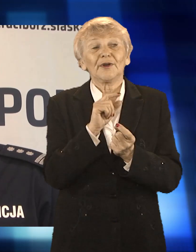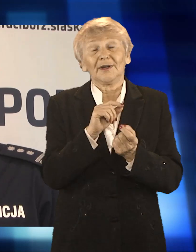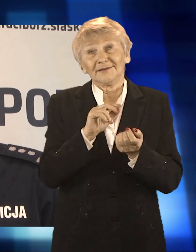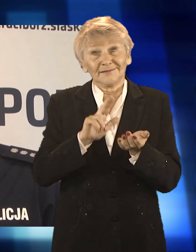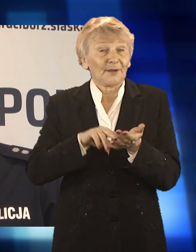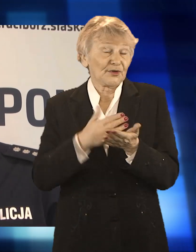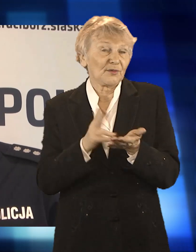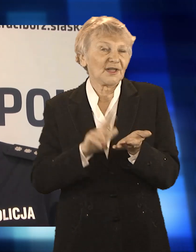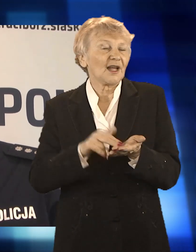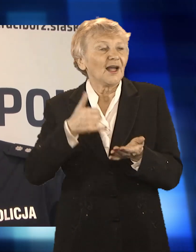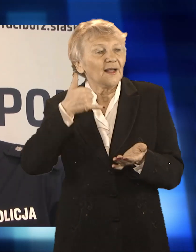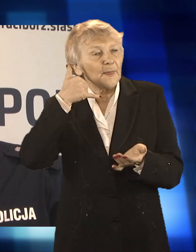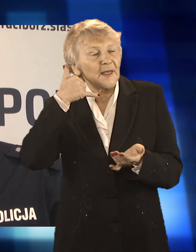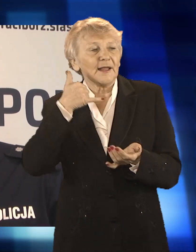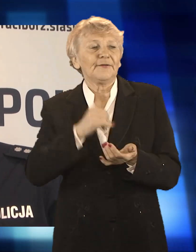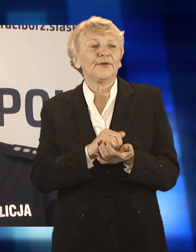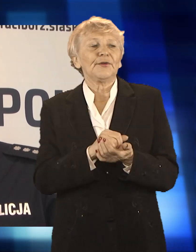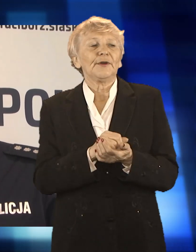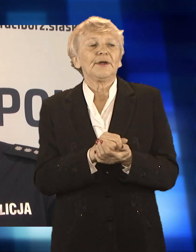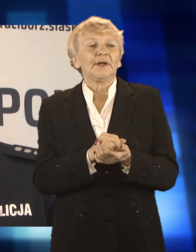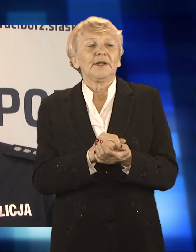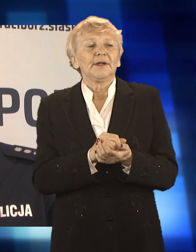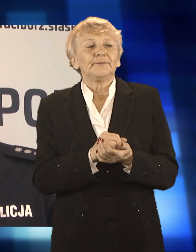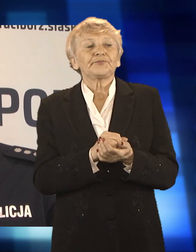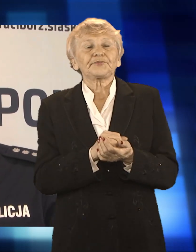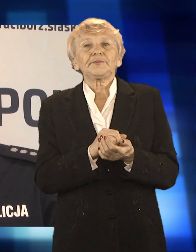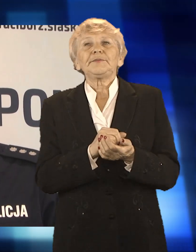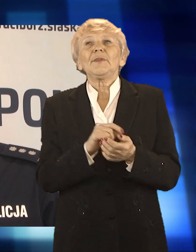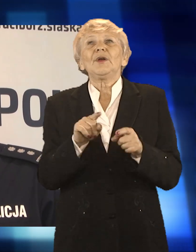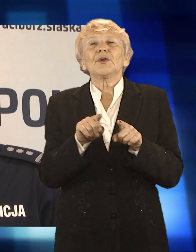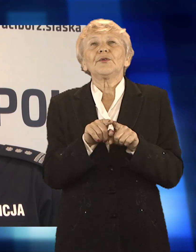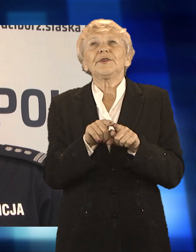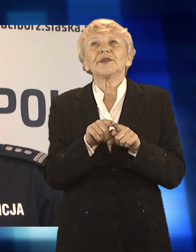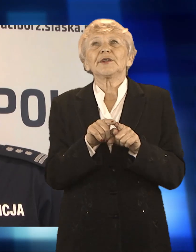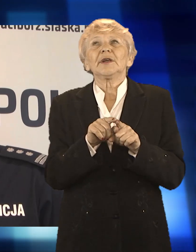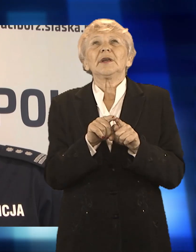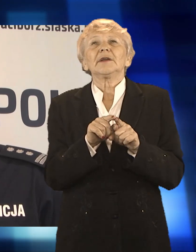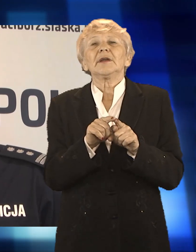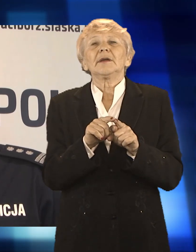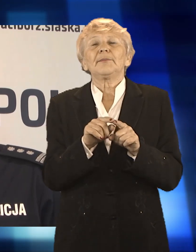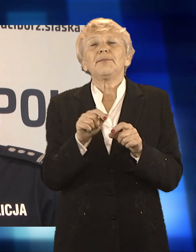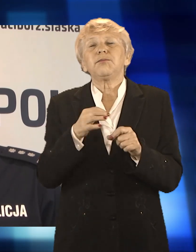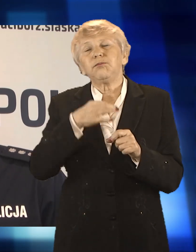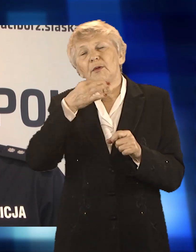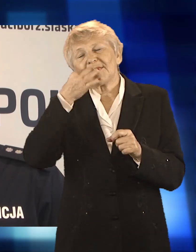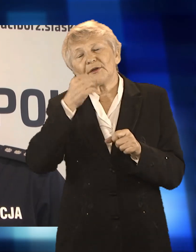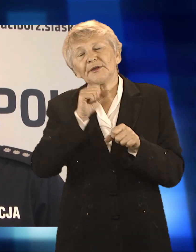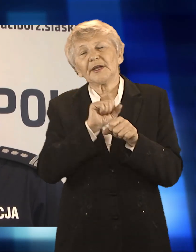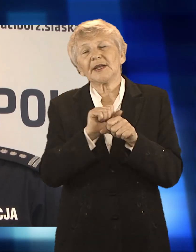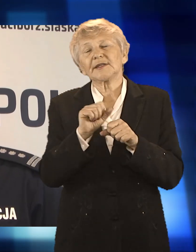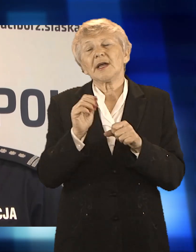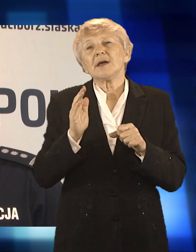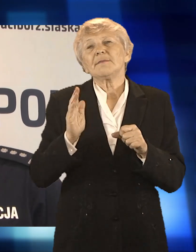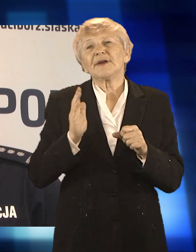być naprawiona, gdy pojawi się na to szansa. Mamy wiele na ten rok zadań z zakresu ruchu drogowego, tak, żeby to poprawić